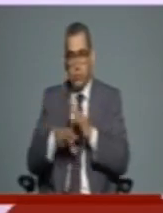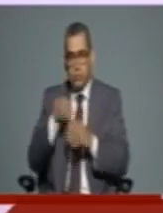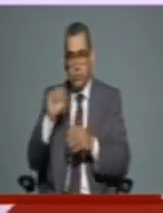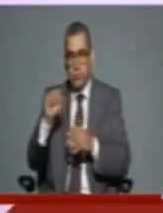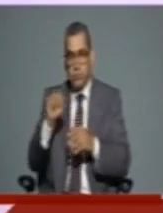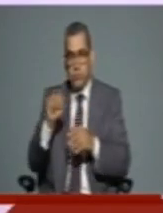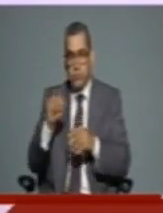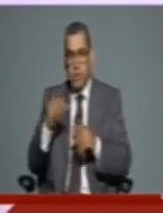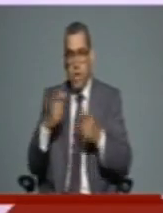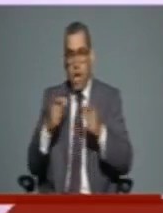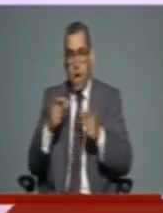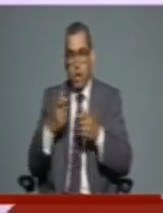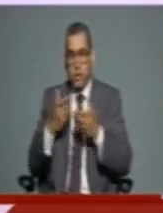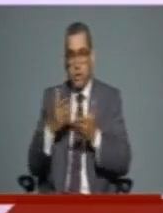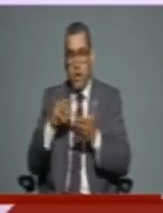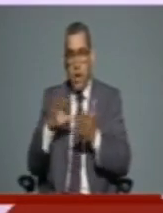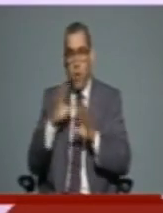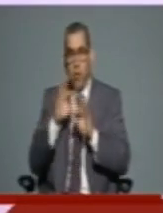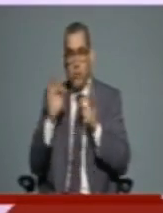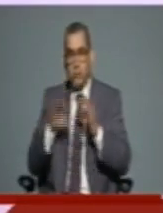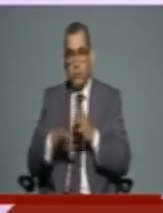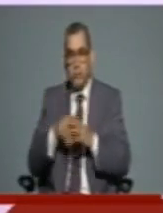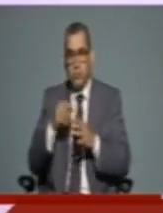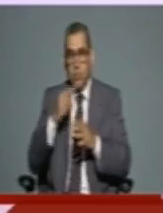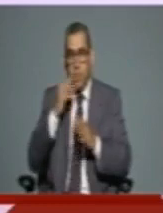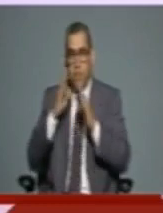المنتجات. النهاردة مصر